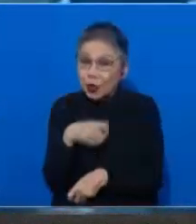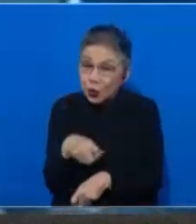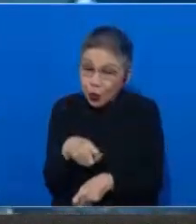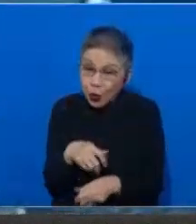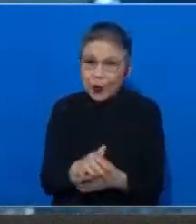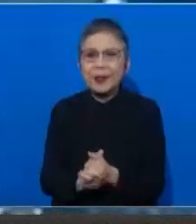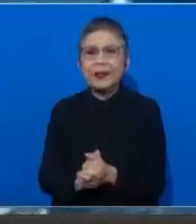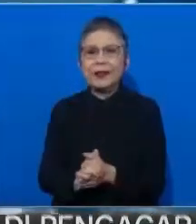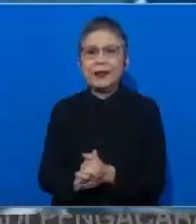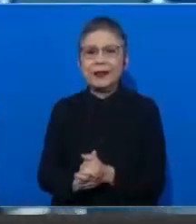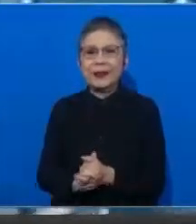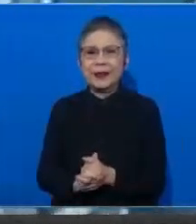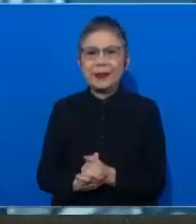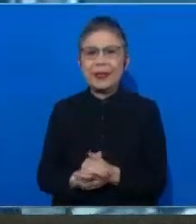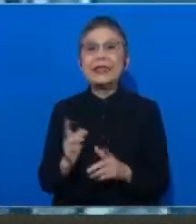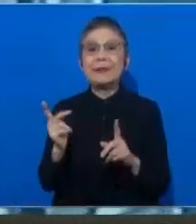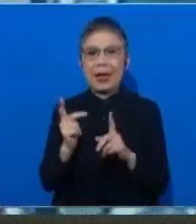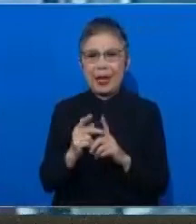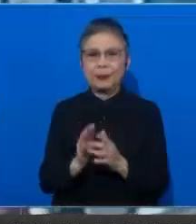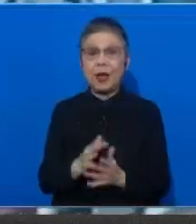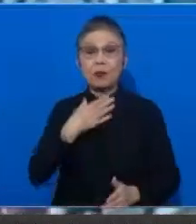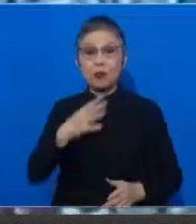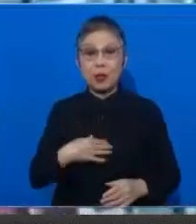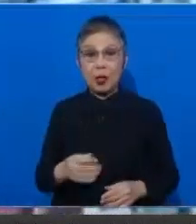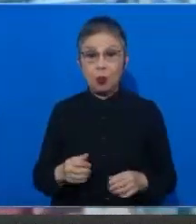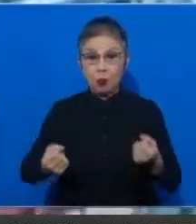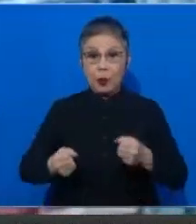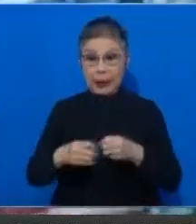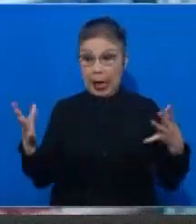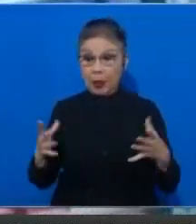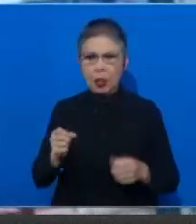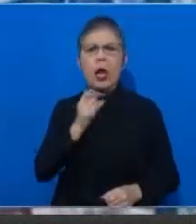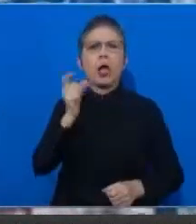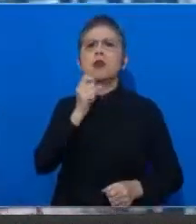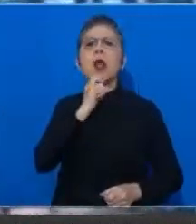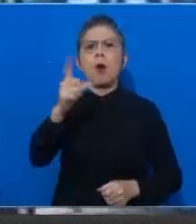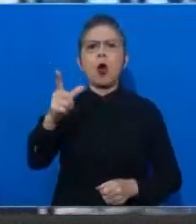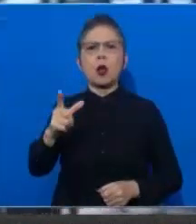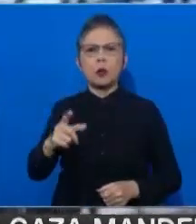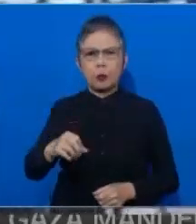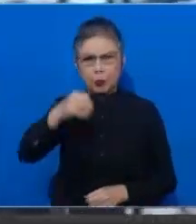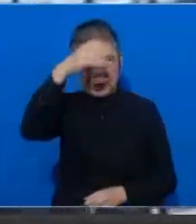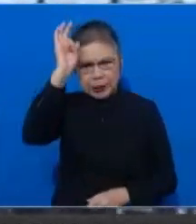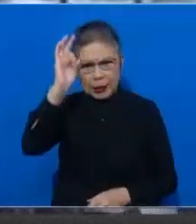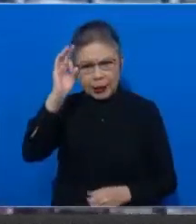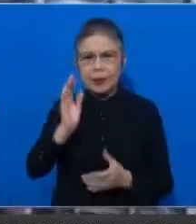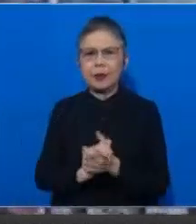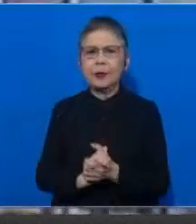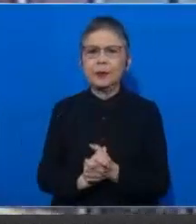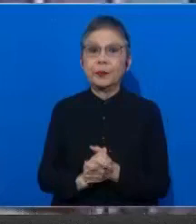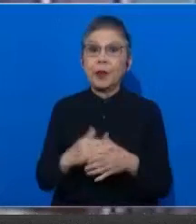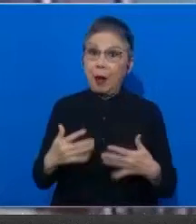Wiloso Jalan Dr. Cipto, Semarang. Pemilik yang mengetahui mobilnya hilang kemudian melaporkan kejadian tersebut ke